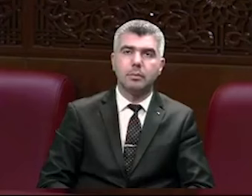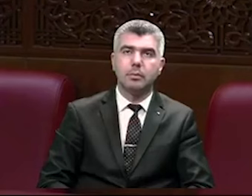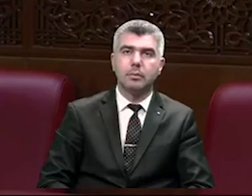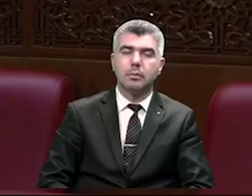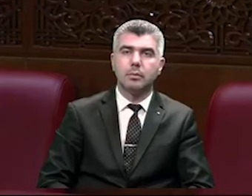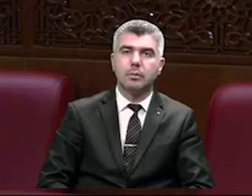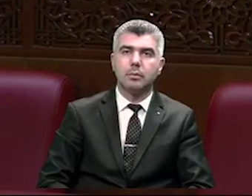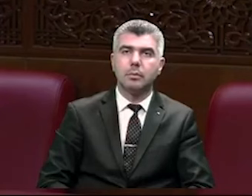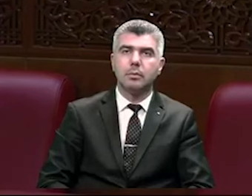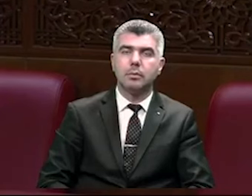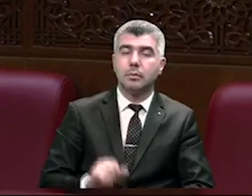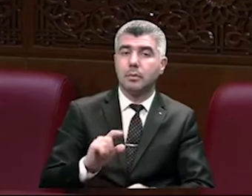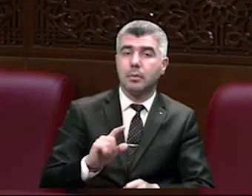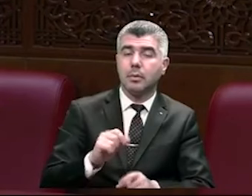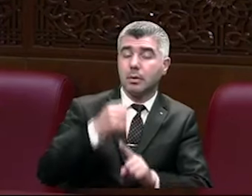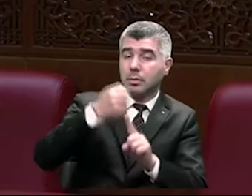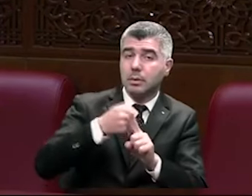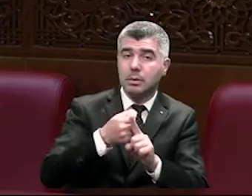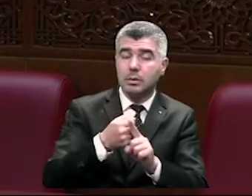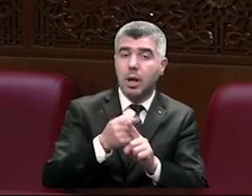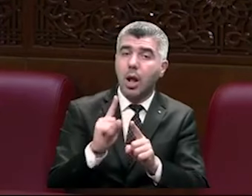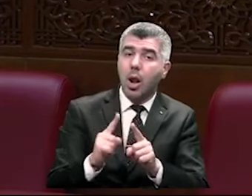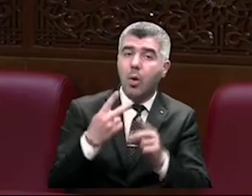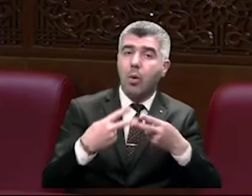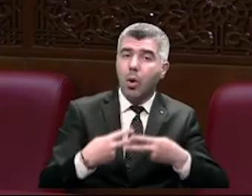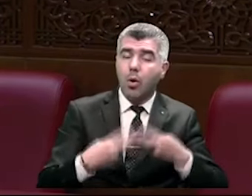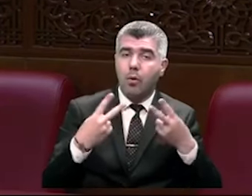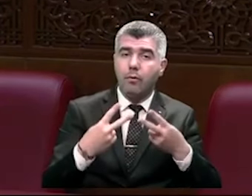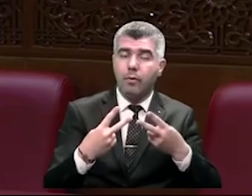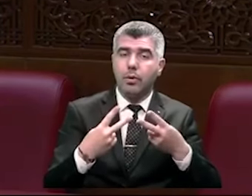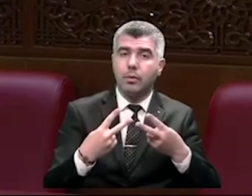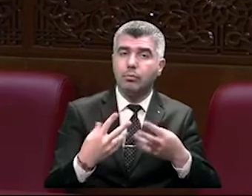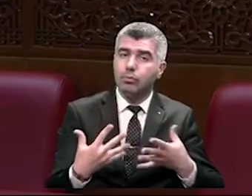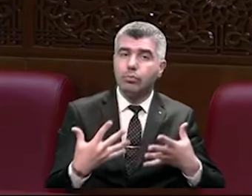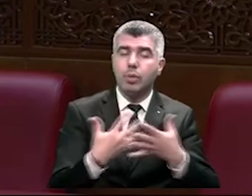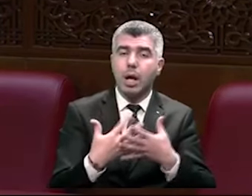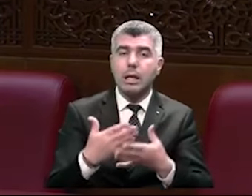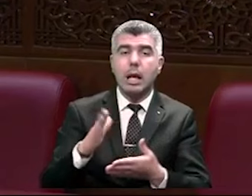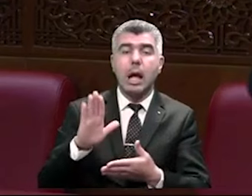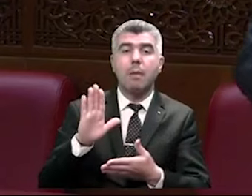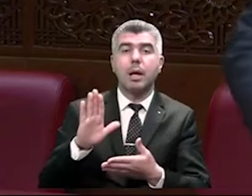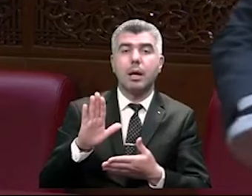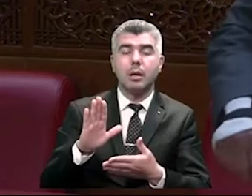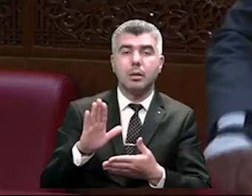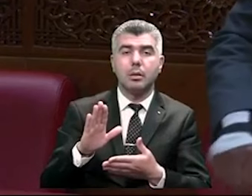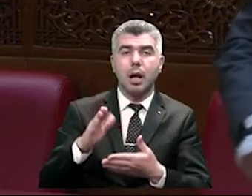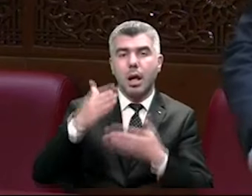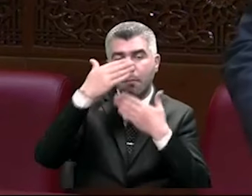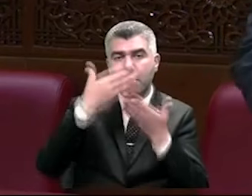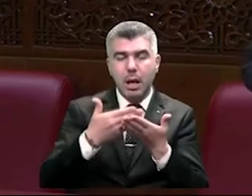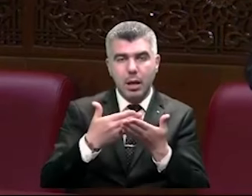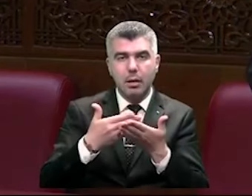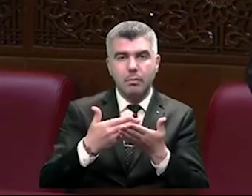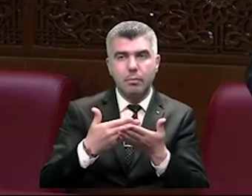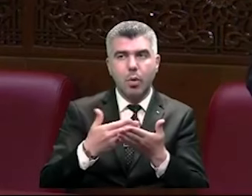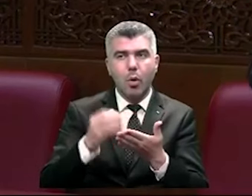عملنا اولا دراسه اللي شاركوا فيها خبراء مغاربه داخل